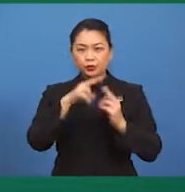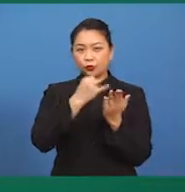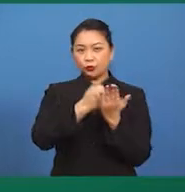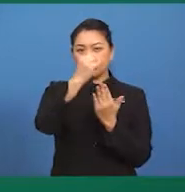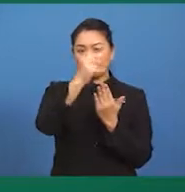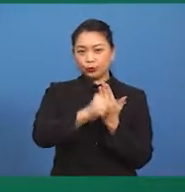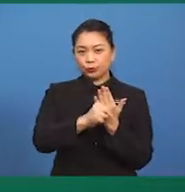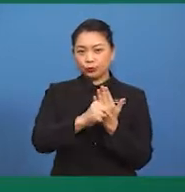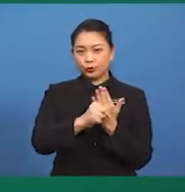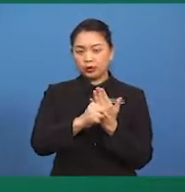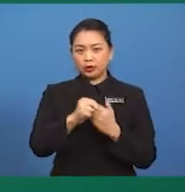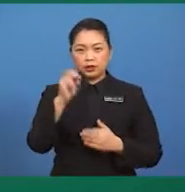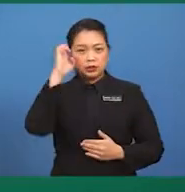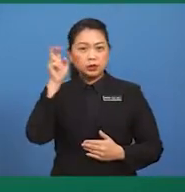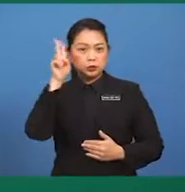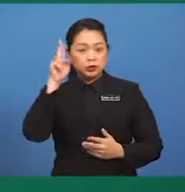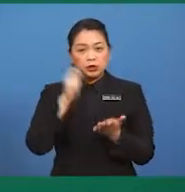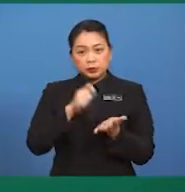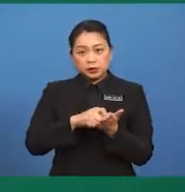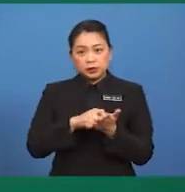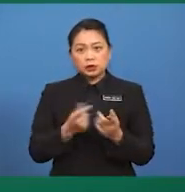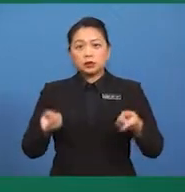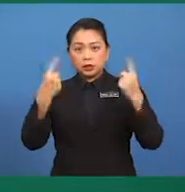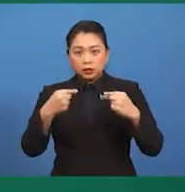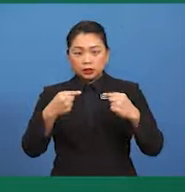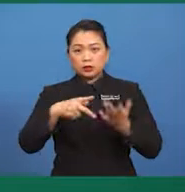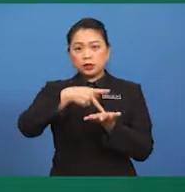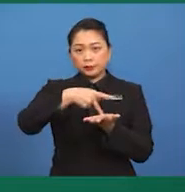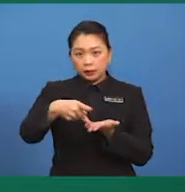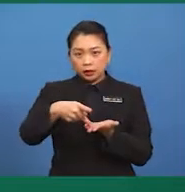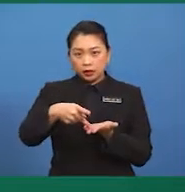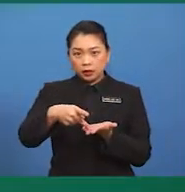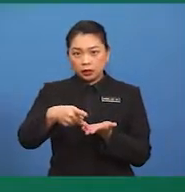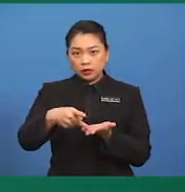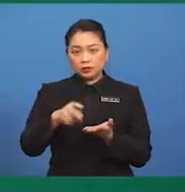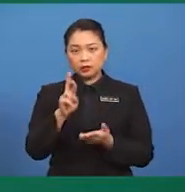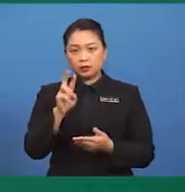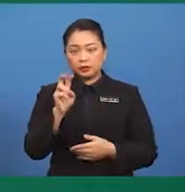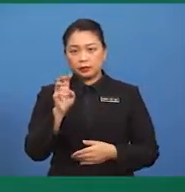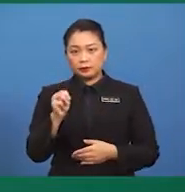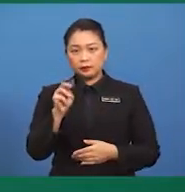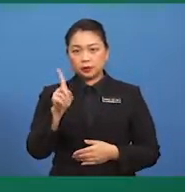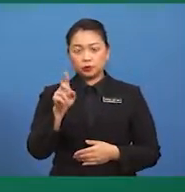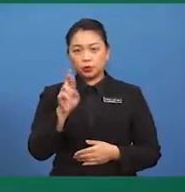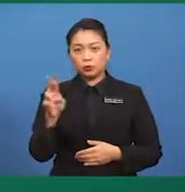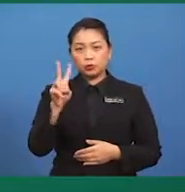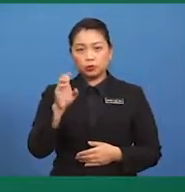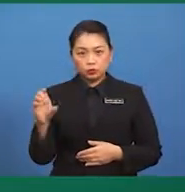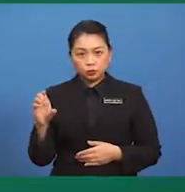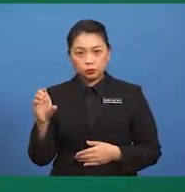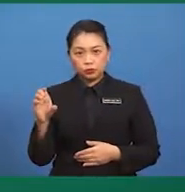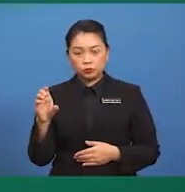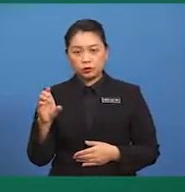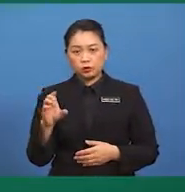Udin tiba-tiba muncul kembali dan menjelaskan hutangnya dengan cek bernilai RM1,200 yang